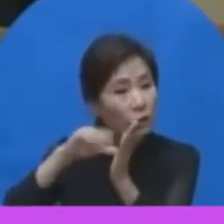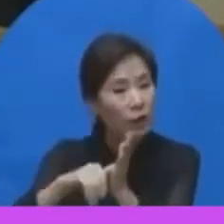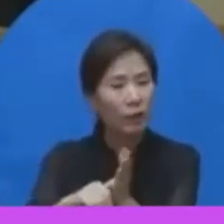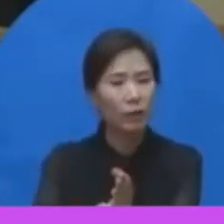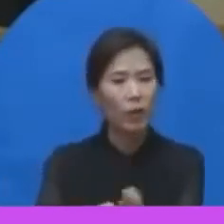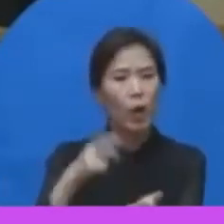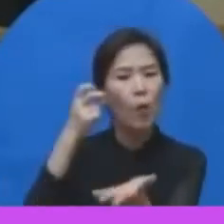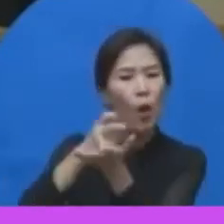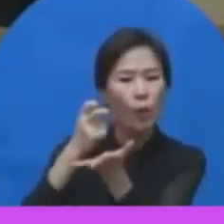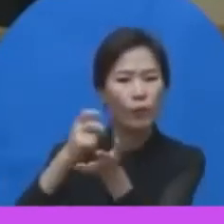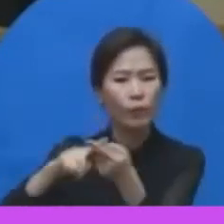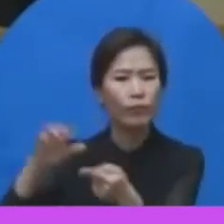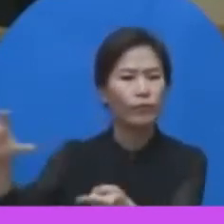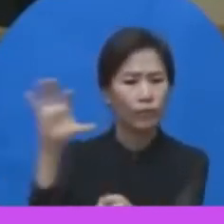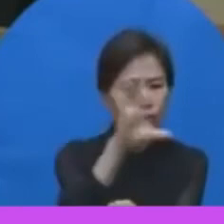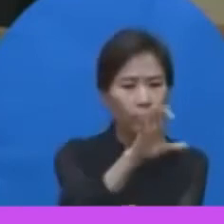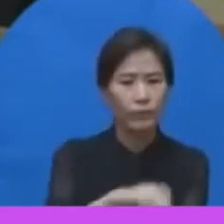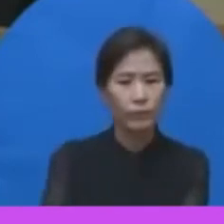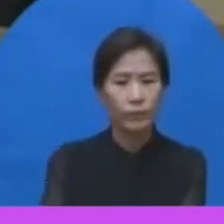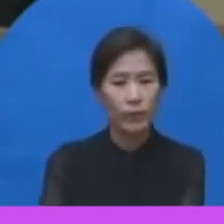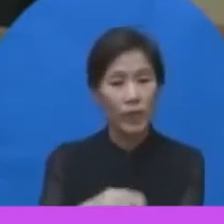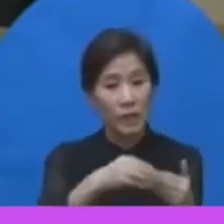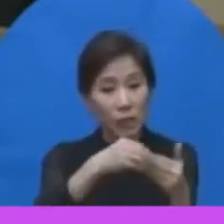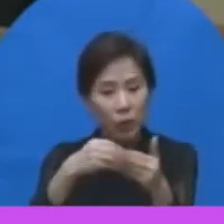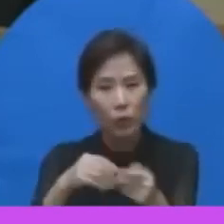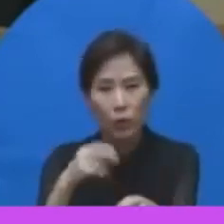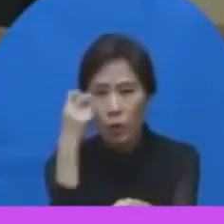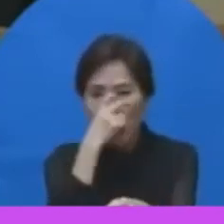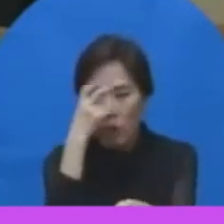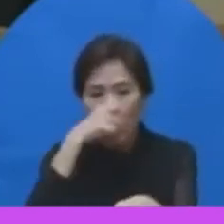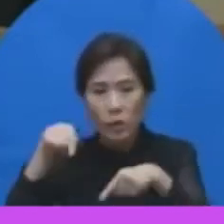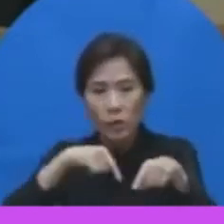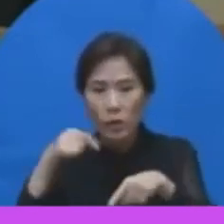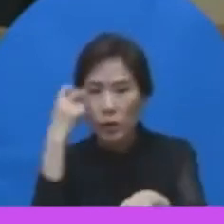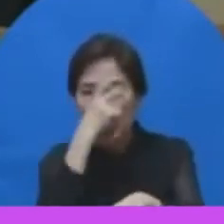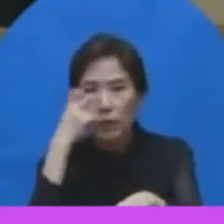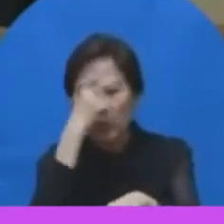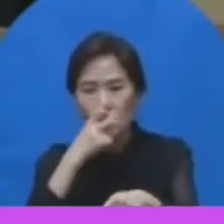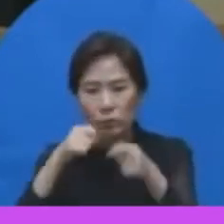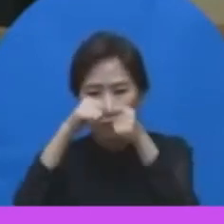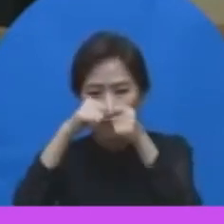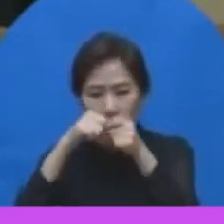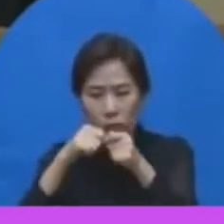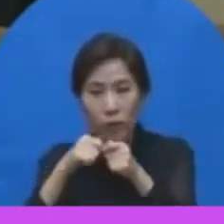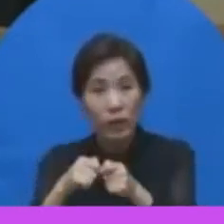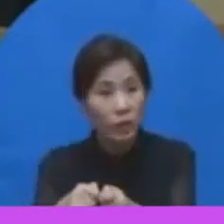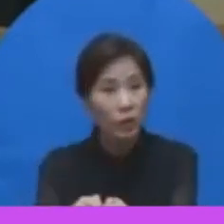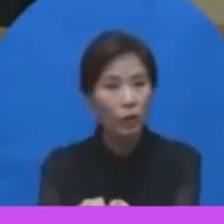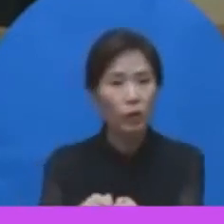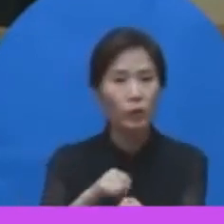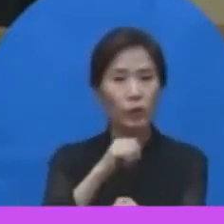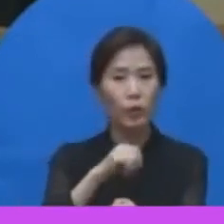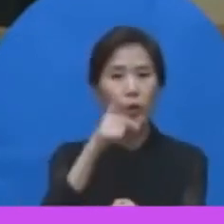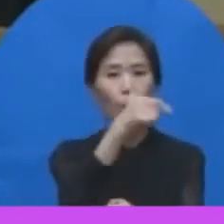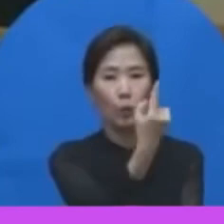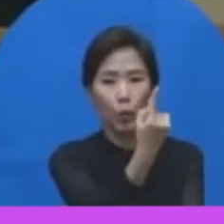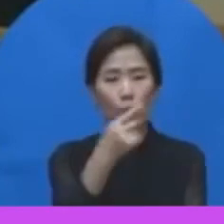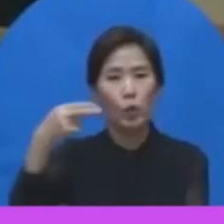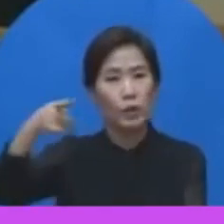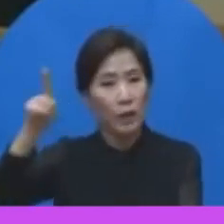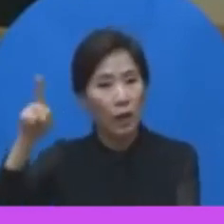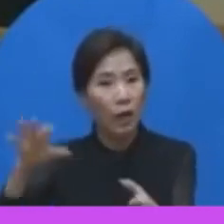규정된 내용에서 지도와 감독을 철저히 해서 어떻게 보면 노동 노사 관계가